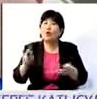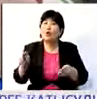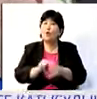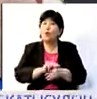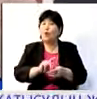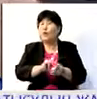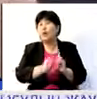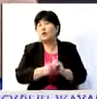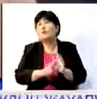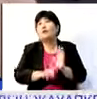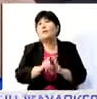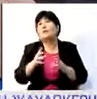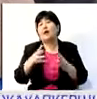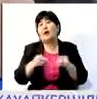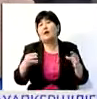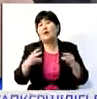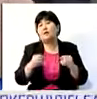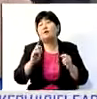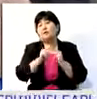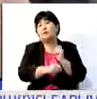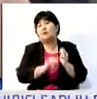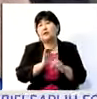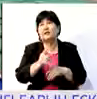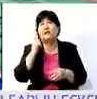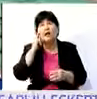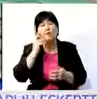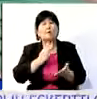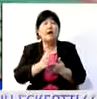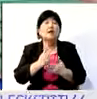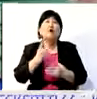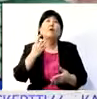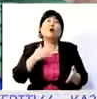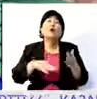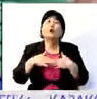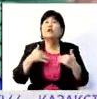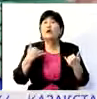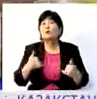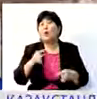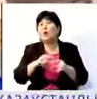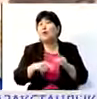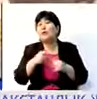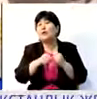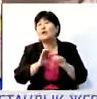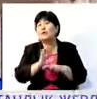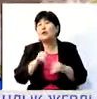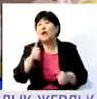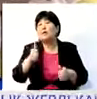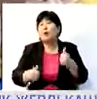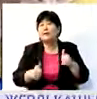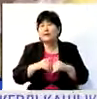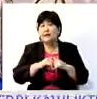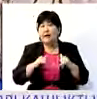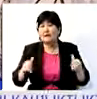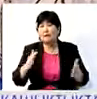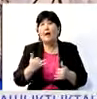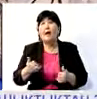содан бастапқыда мата сол жүннен бастап көрсек па деген бағыт бар. Бір қуантарлығы бүгінде отандық тауар өндірушілердің бәсекелестігі артып